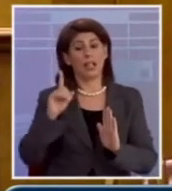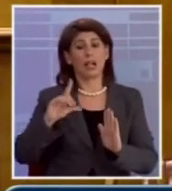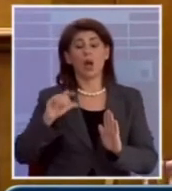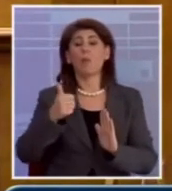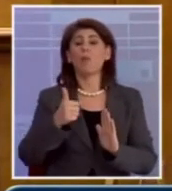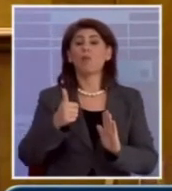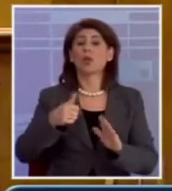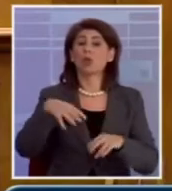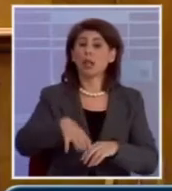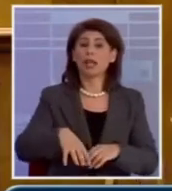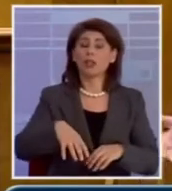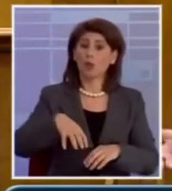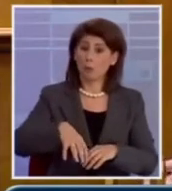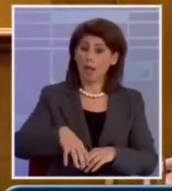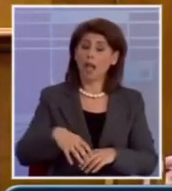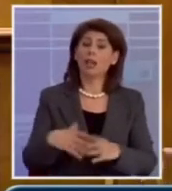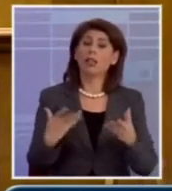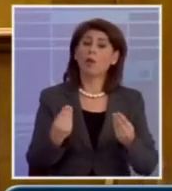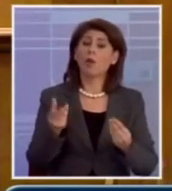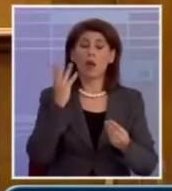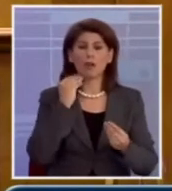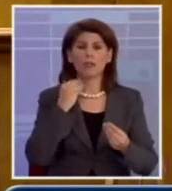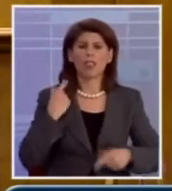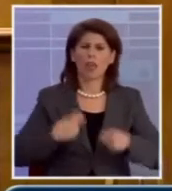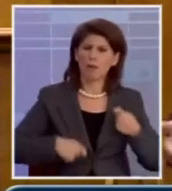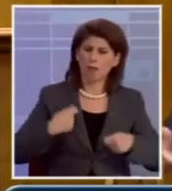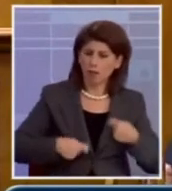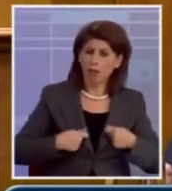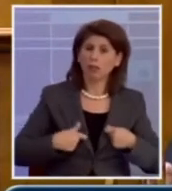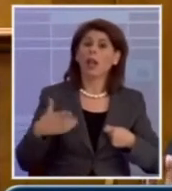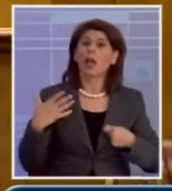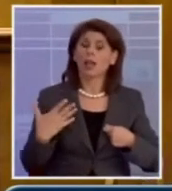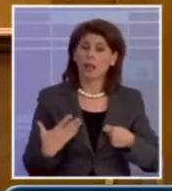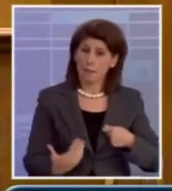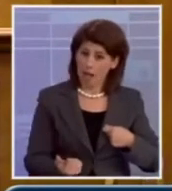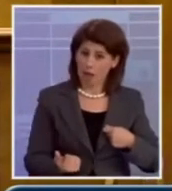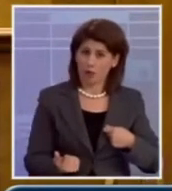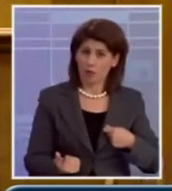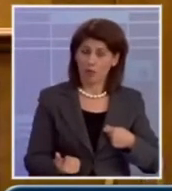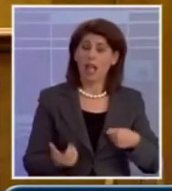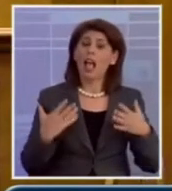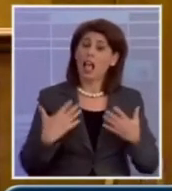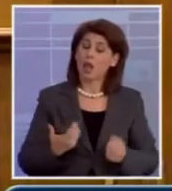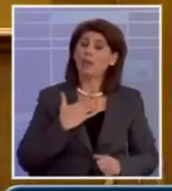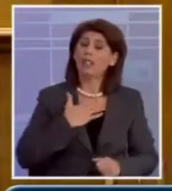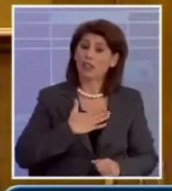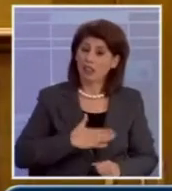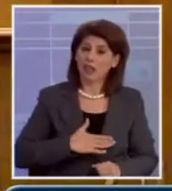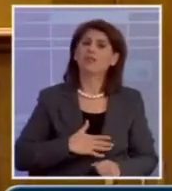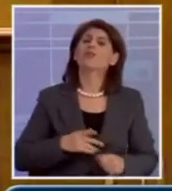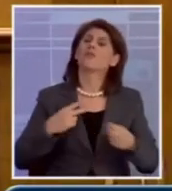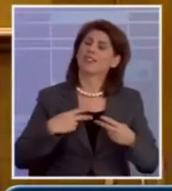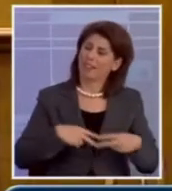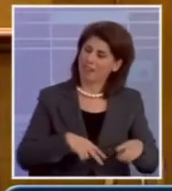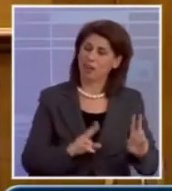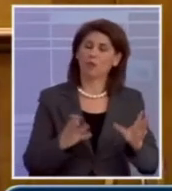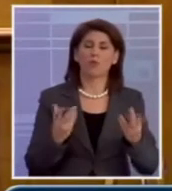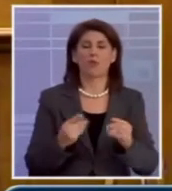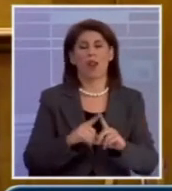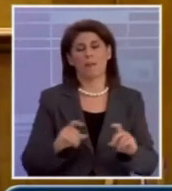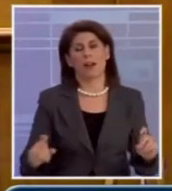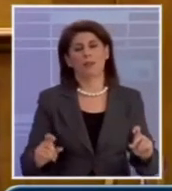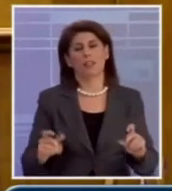τομέα και επειδή άκουσα πολλούς να διαμαρτύρονται, υπάρχουμε, έχουμε τη θέληση και θα υλοποιήσουμε πολλά